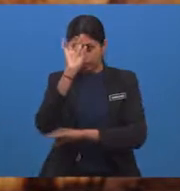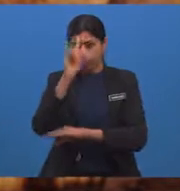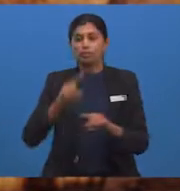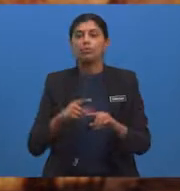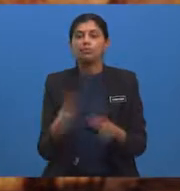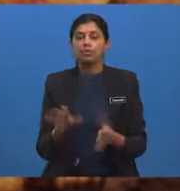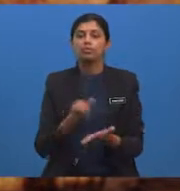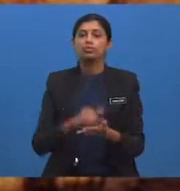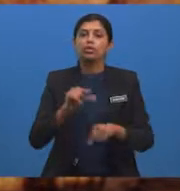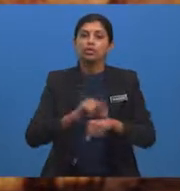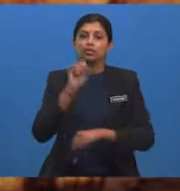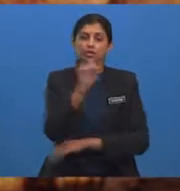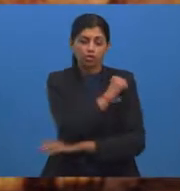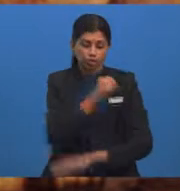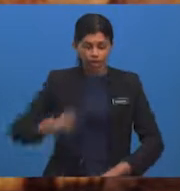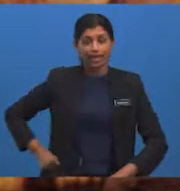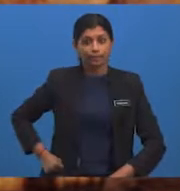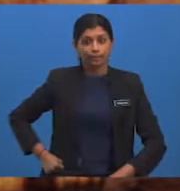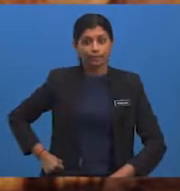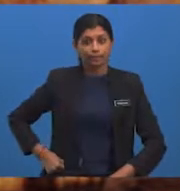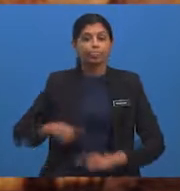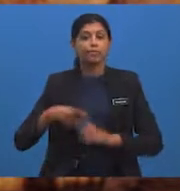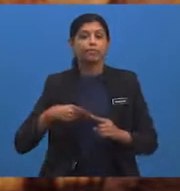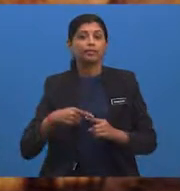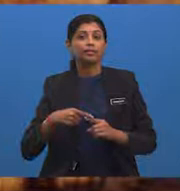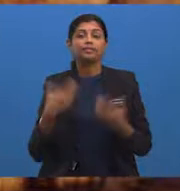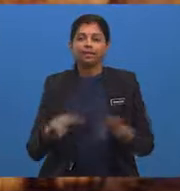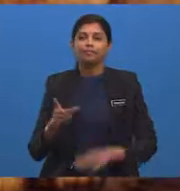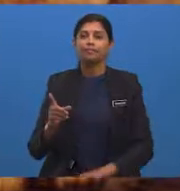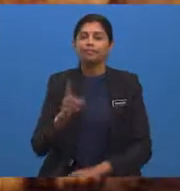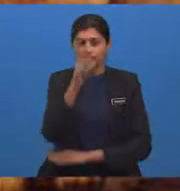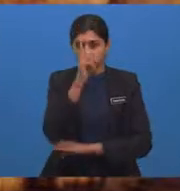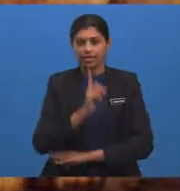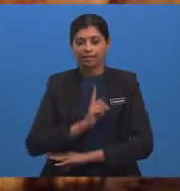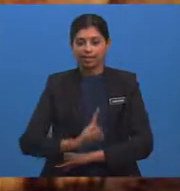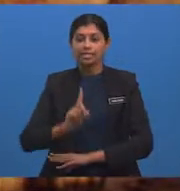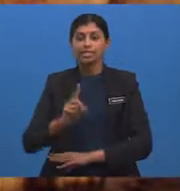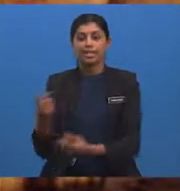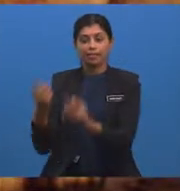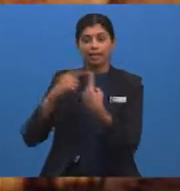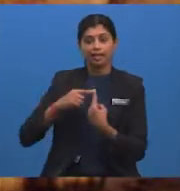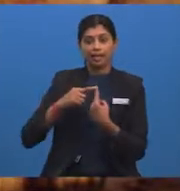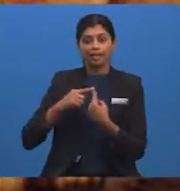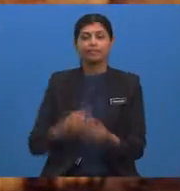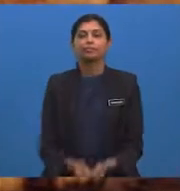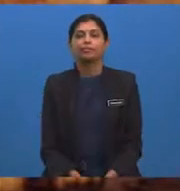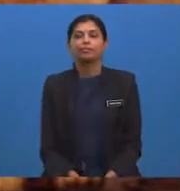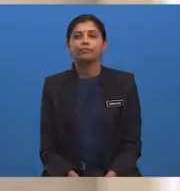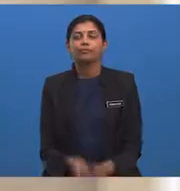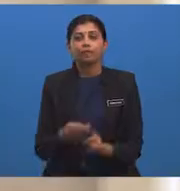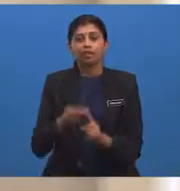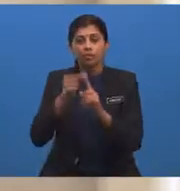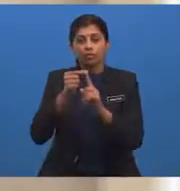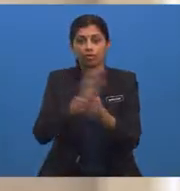pula digunakan selepas kedatangan Islam ke Kepulauan Melayu. Keunikan warisan masyarakat Alam